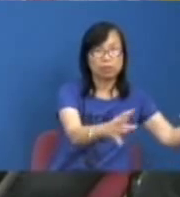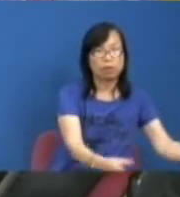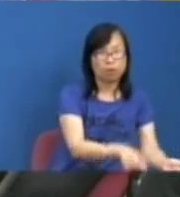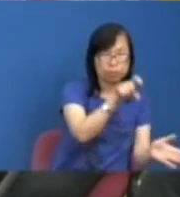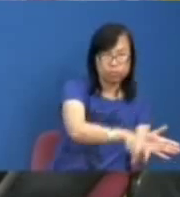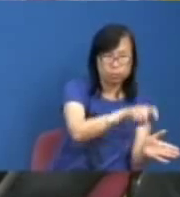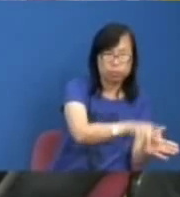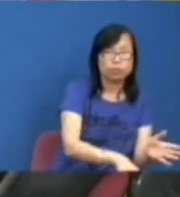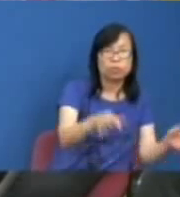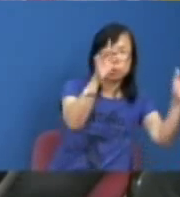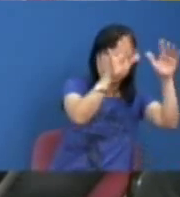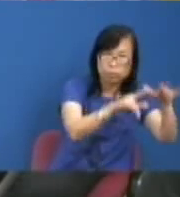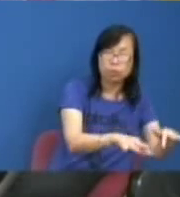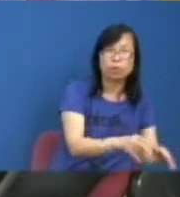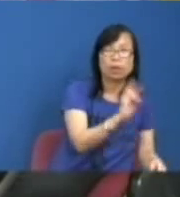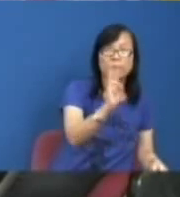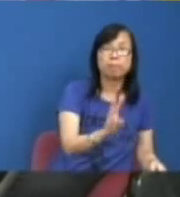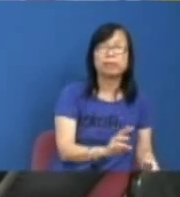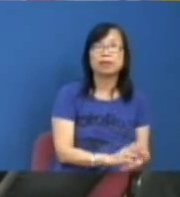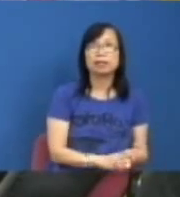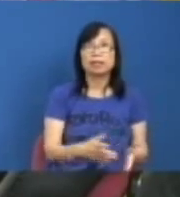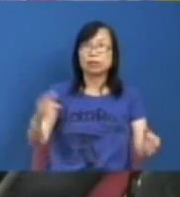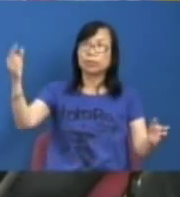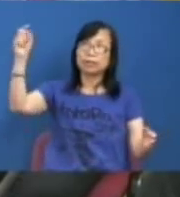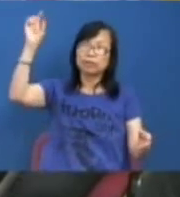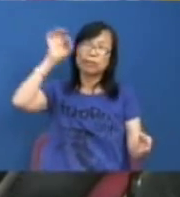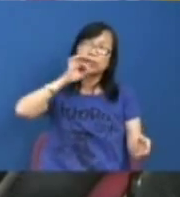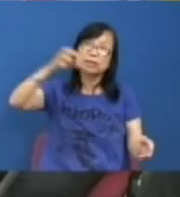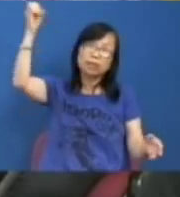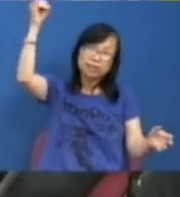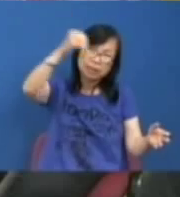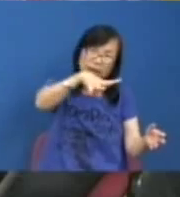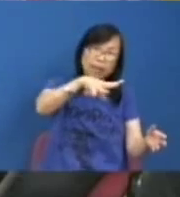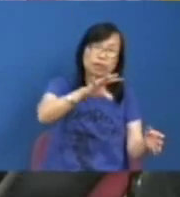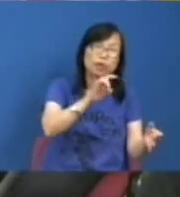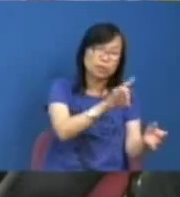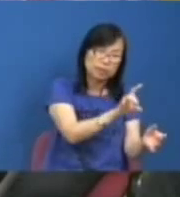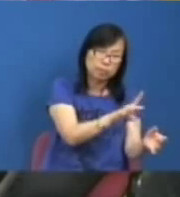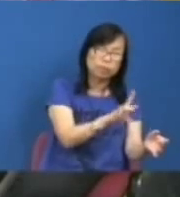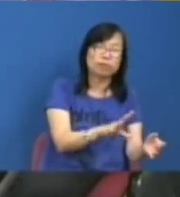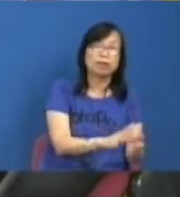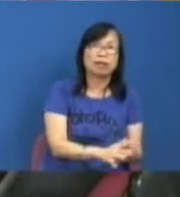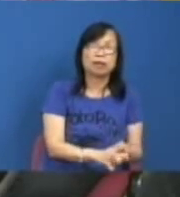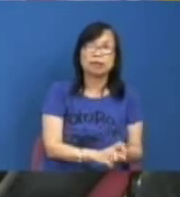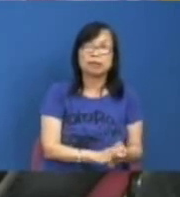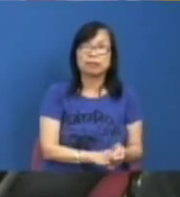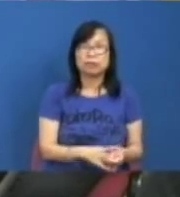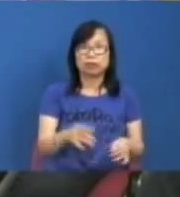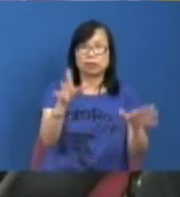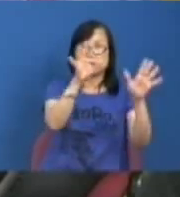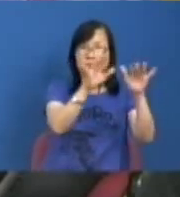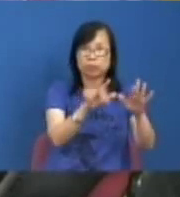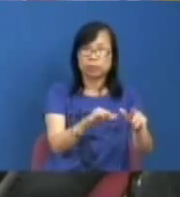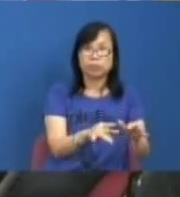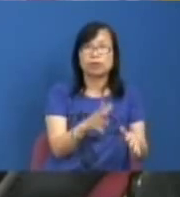雨水啦，跟住就經過一個紫外光燈去消毒咧，再流出嚟嘅雨水咧，我哋